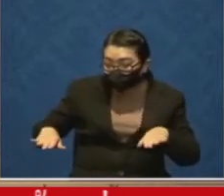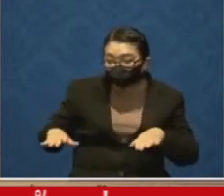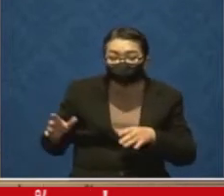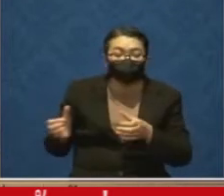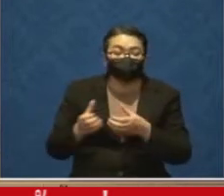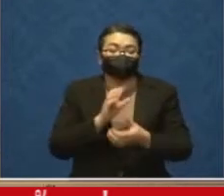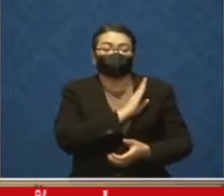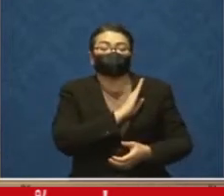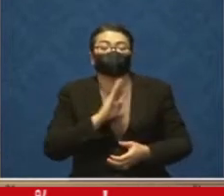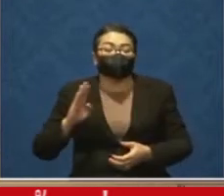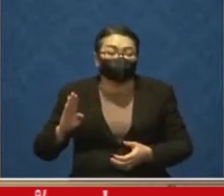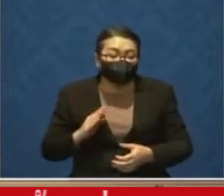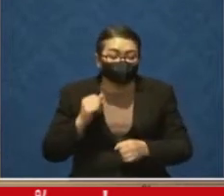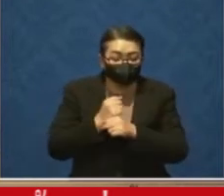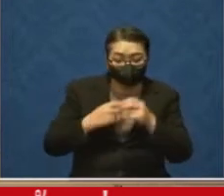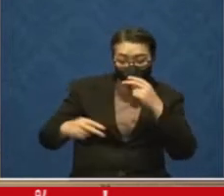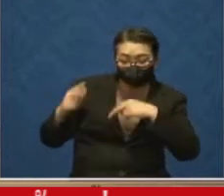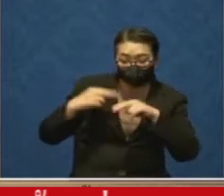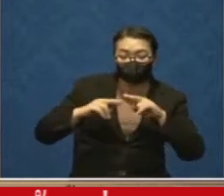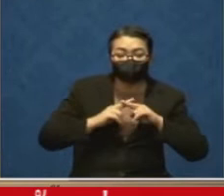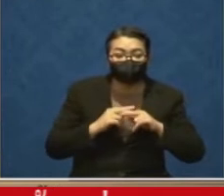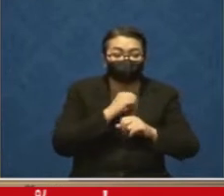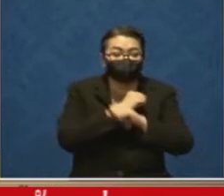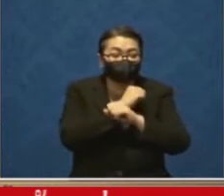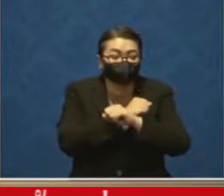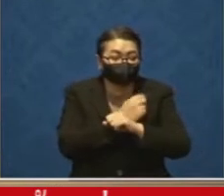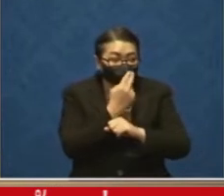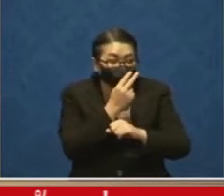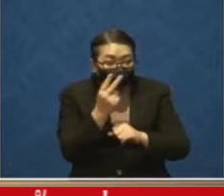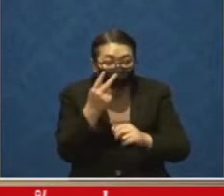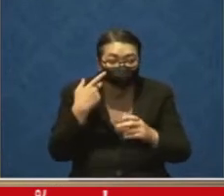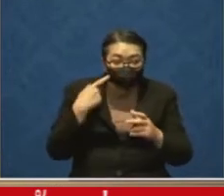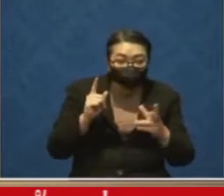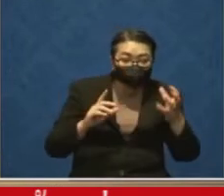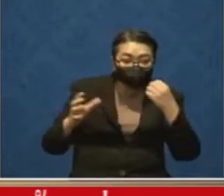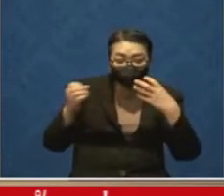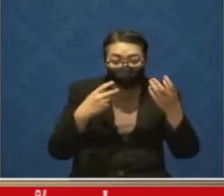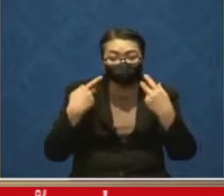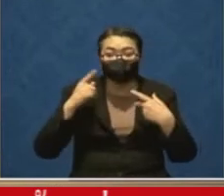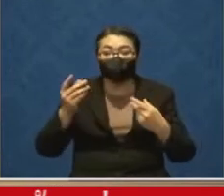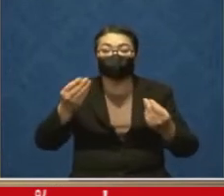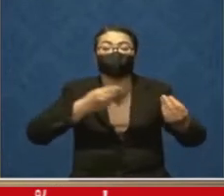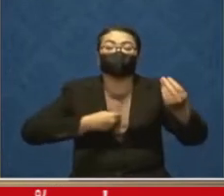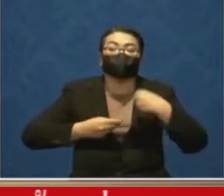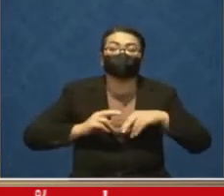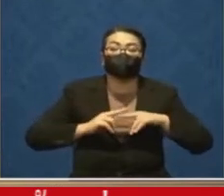นะครับมาเป็นบอดเอามาคุมของตัวเอง เพื่อที่จะช่กันหาประโยชน์อันแรกน้มันเขีย